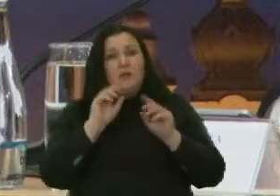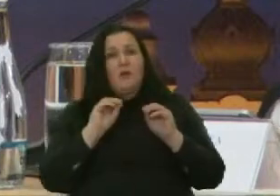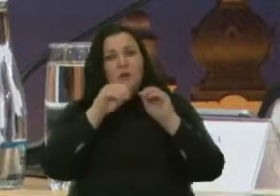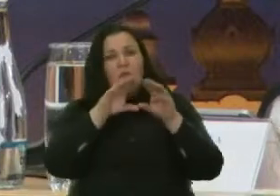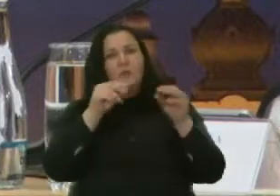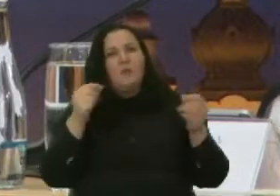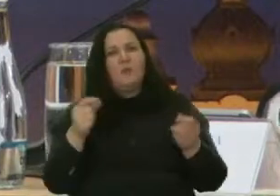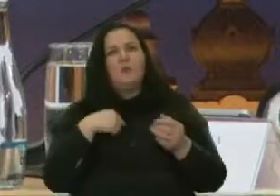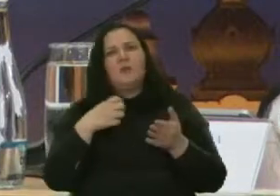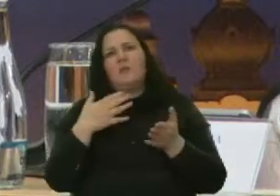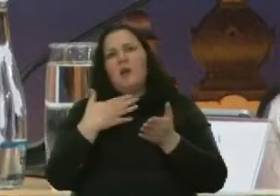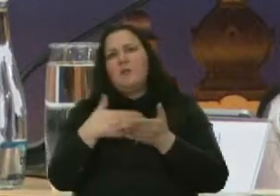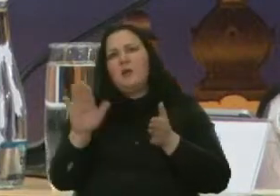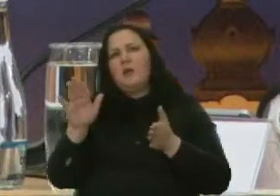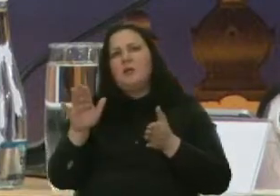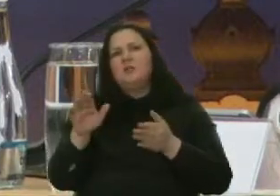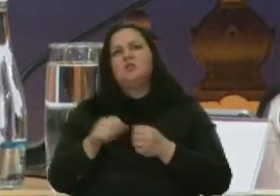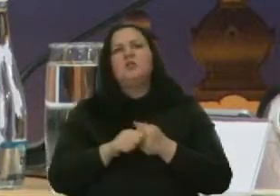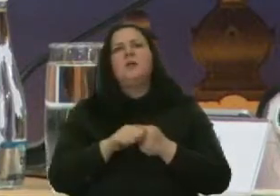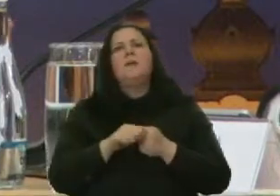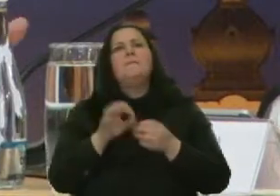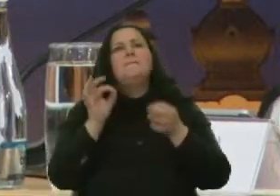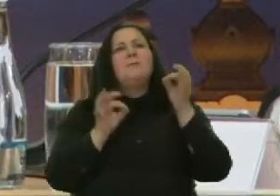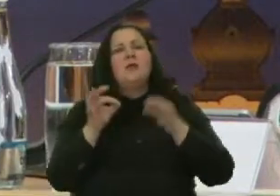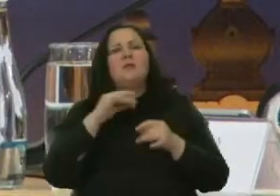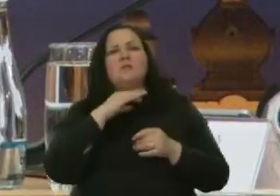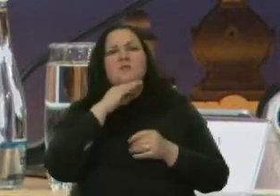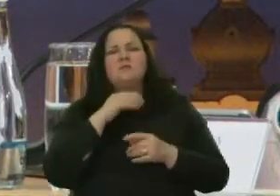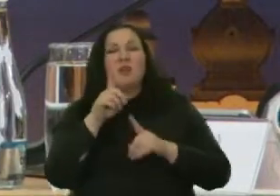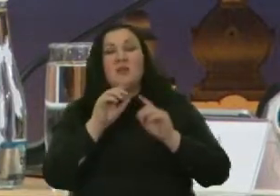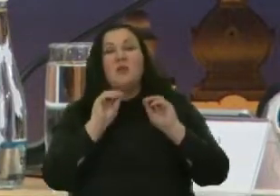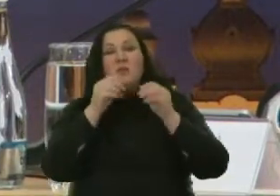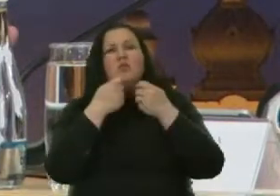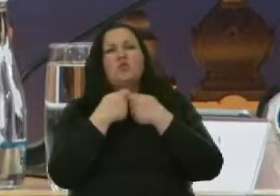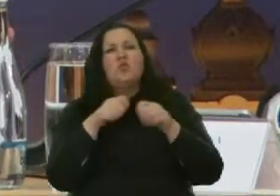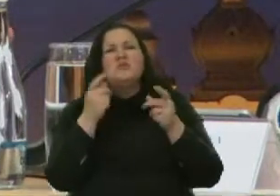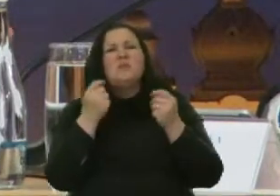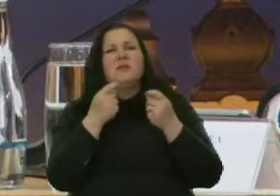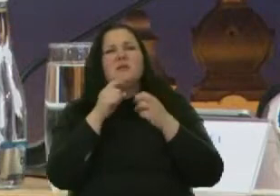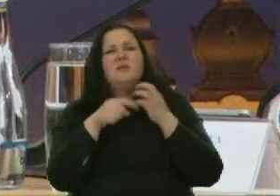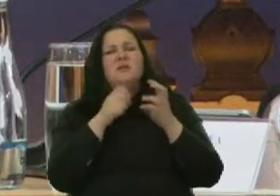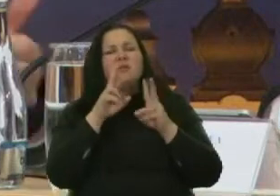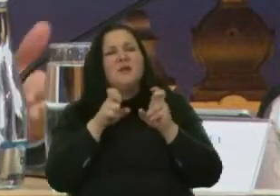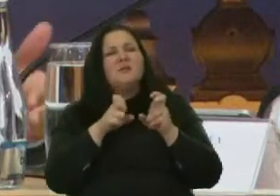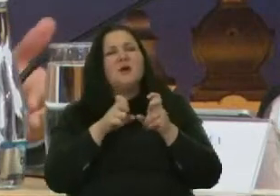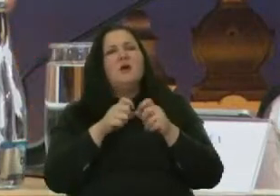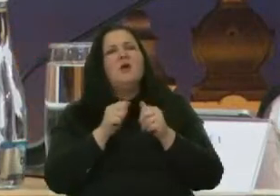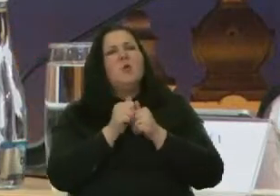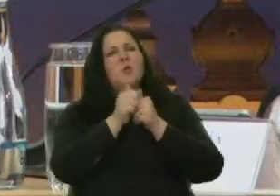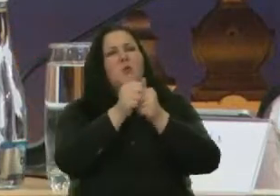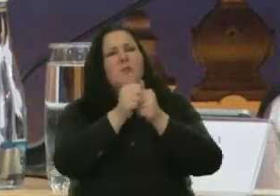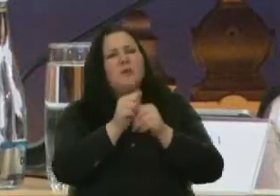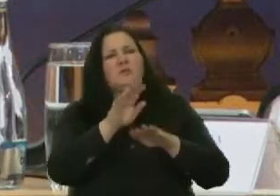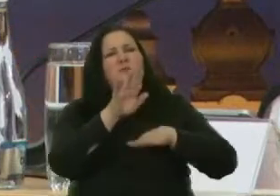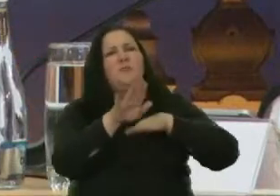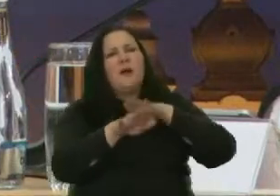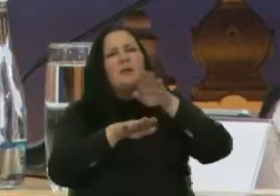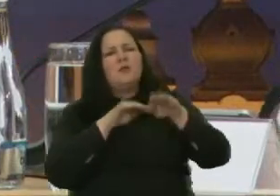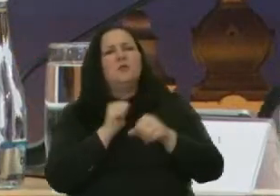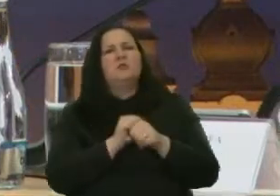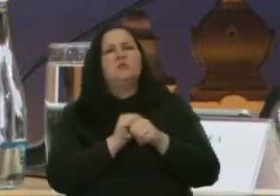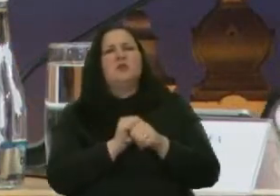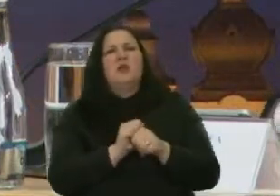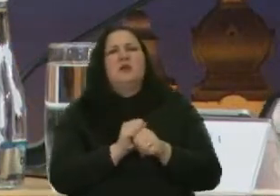elimina niște proceduri Administrative chiar dacă am pune toți banii din lume trebuie să și urmeze parcursul de la sf la licitație